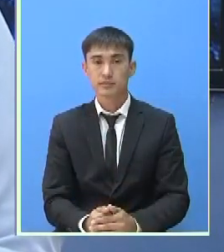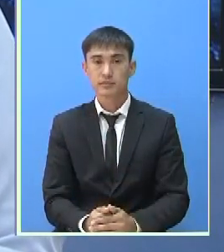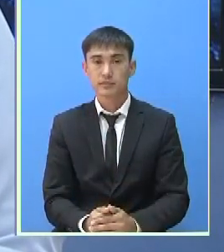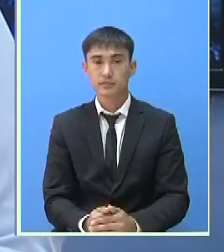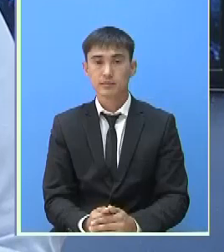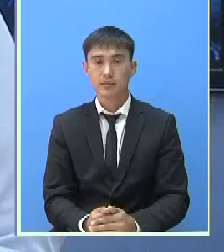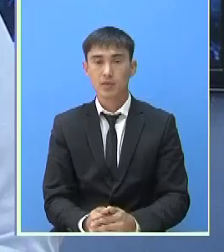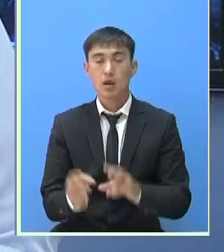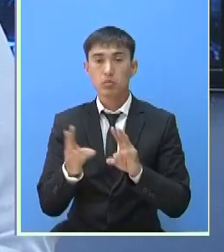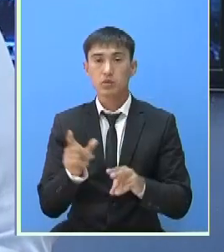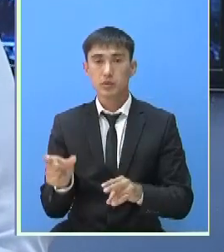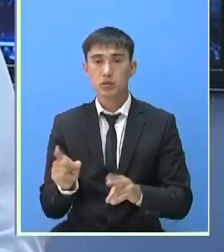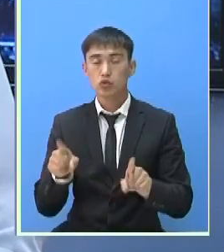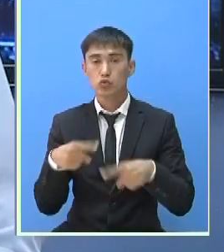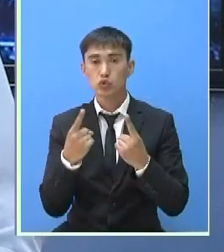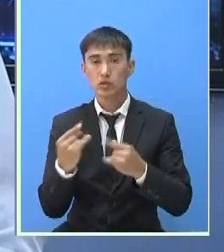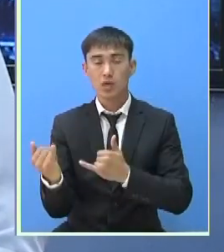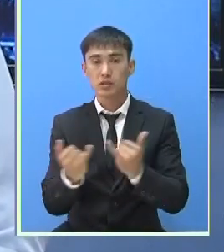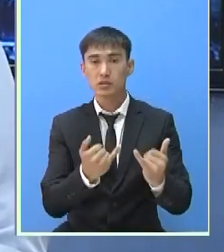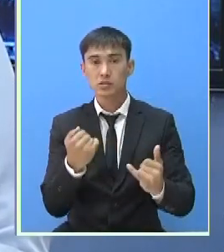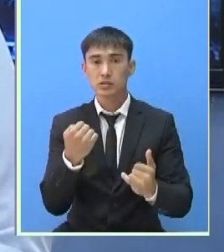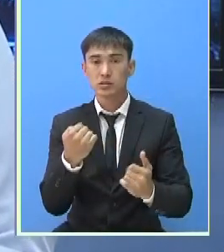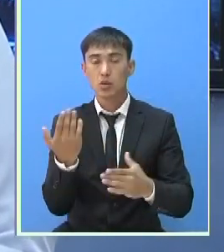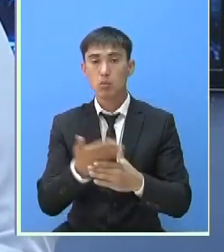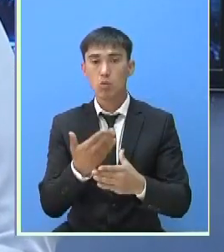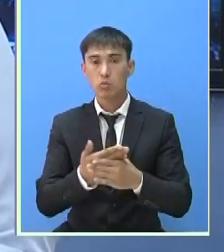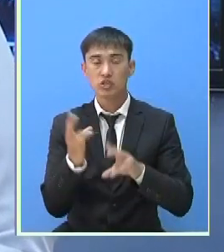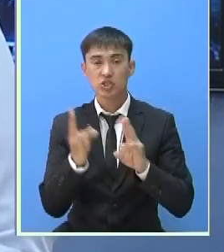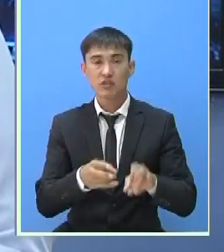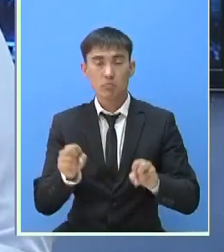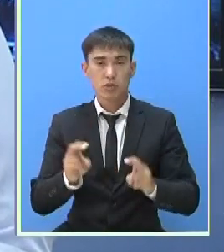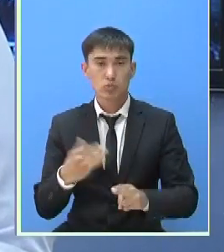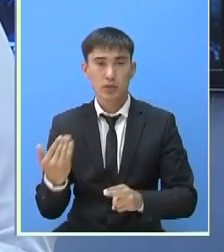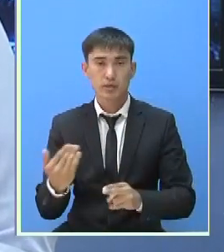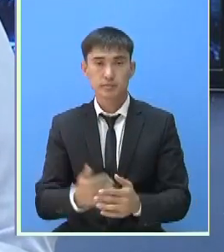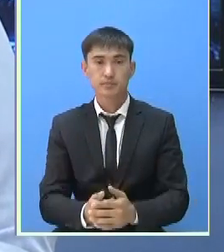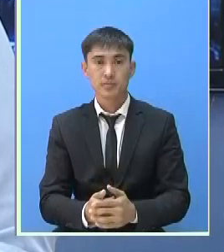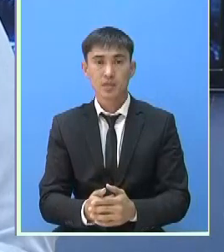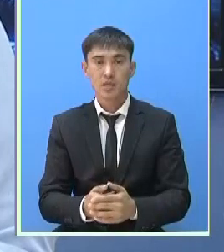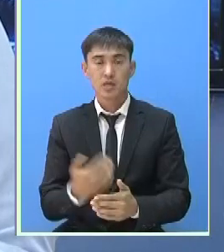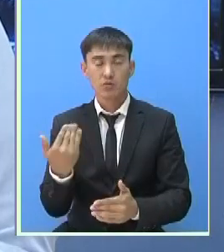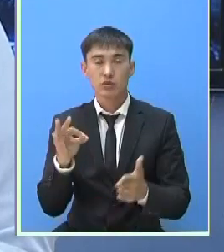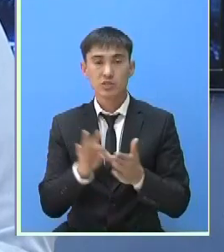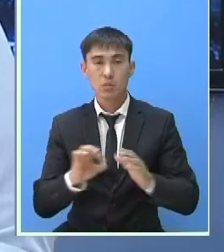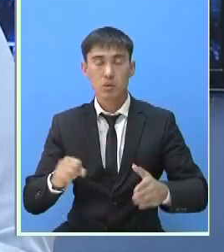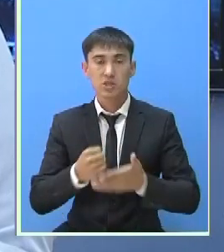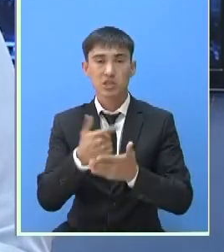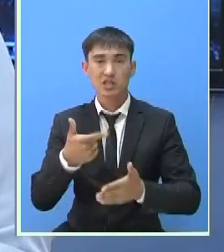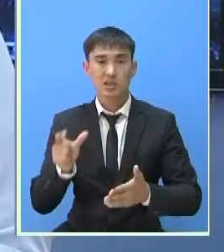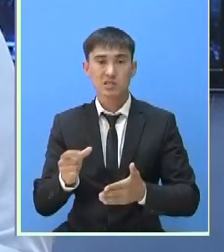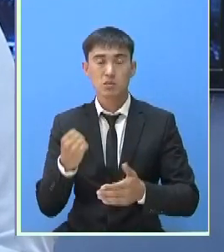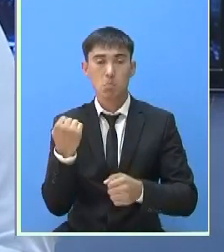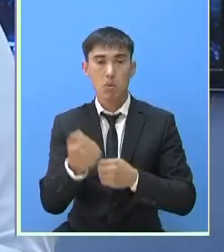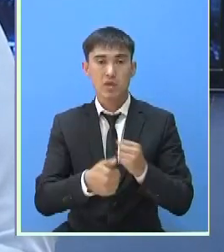Фонд компенсации потерпевшим создан для оказания материальной помощи жертвам преступления. Его цель – поддержать граждан,